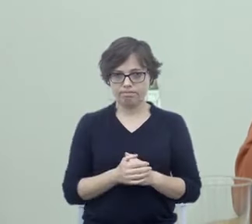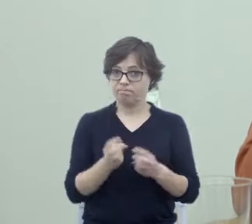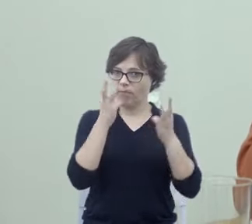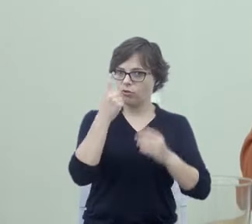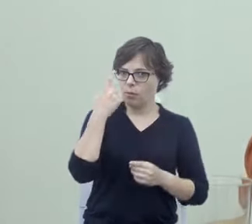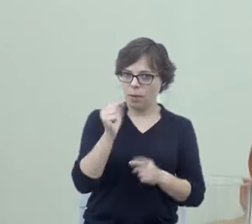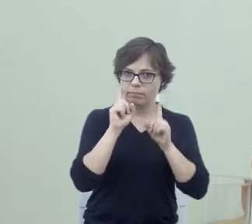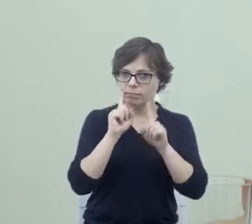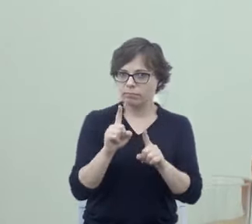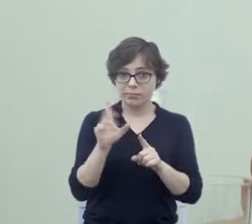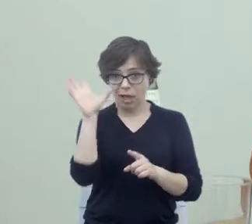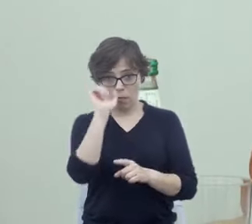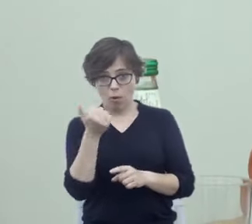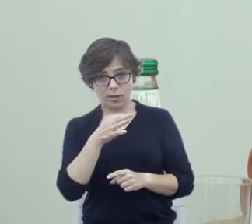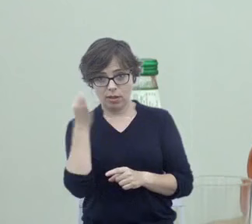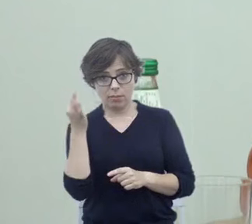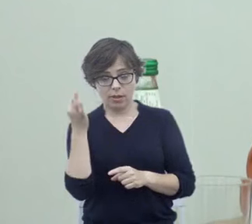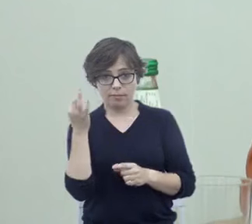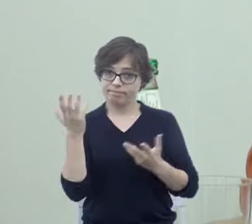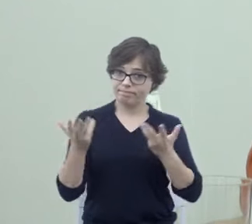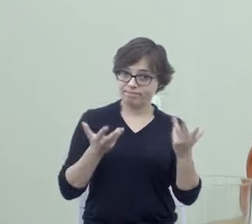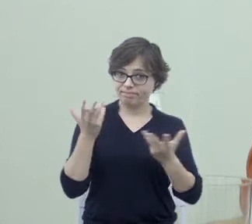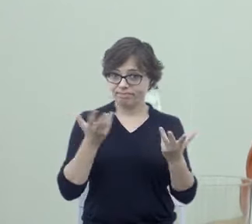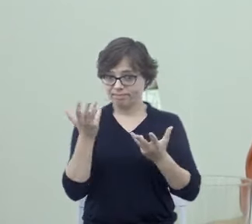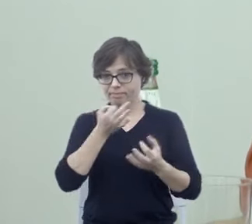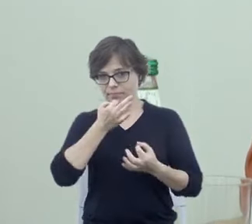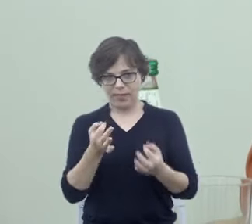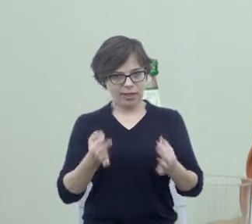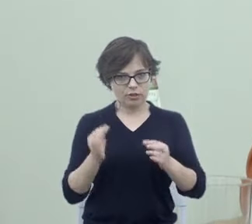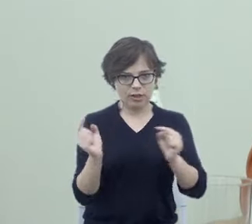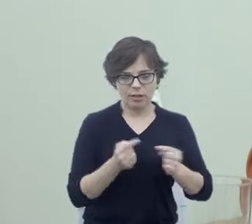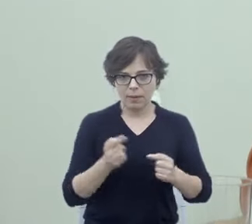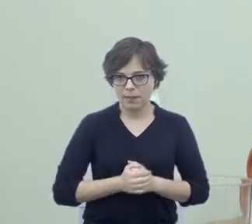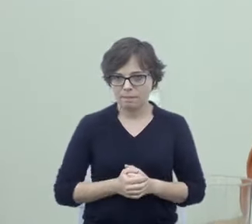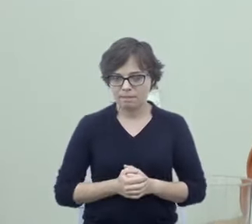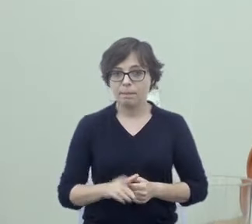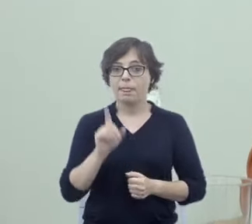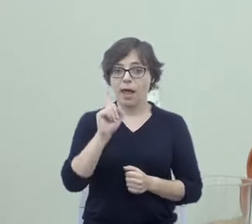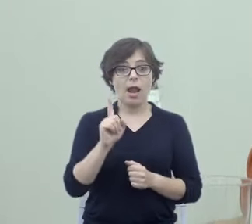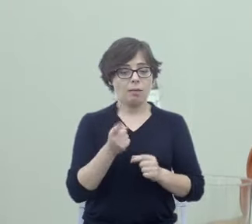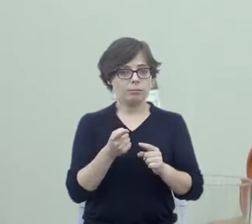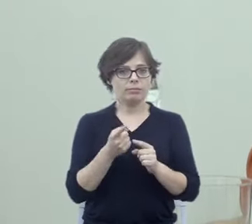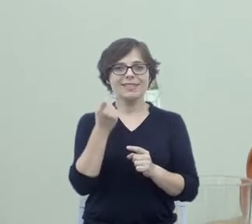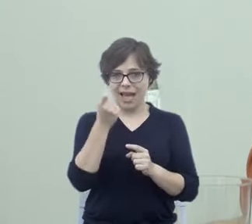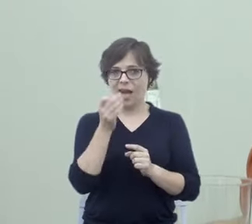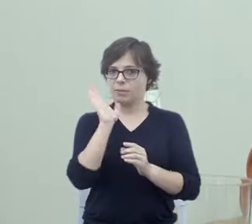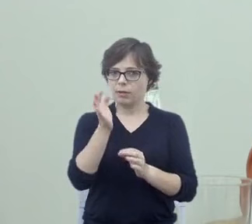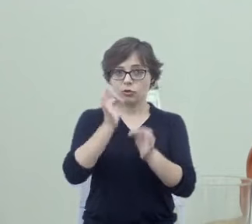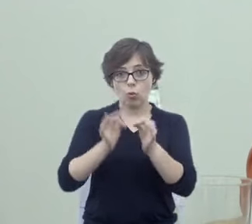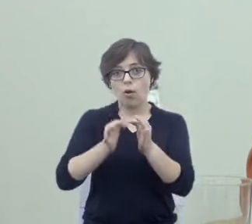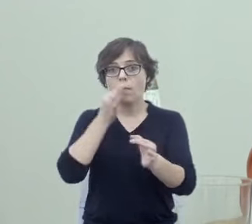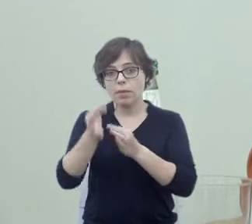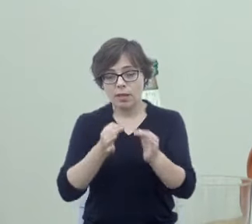lepiej zapomnieć? To jest takie hasło naszej debaty, ale zanim przejdziemy do pytań